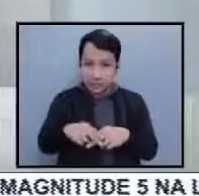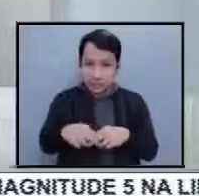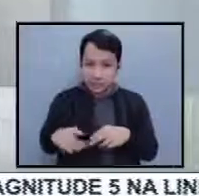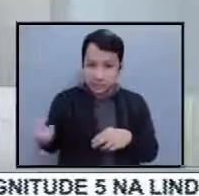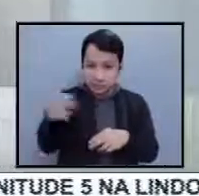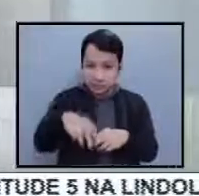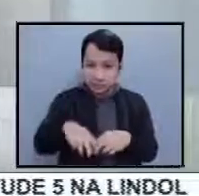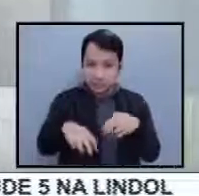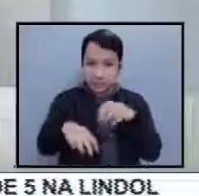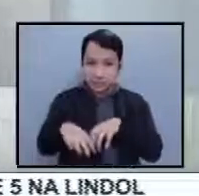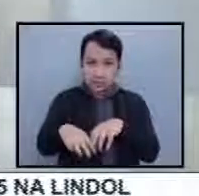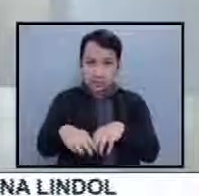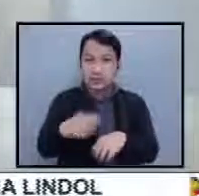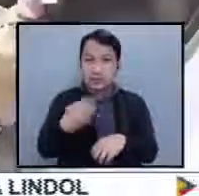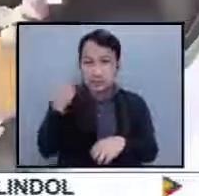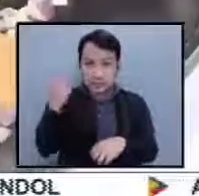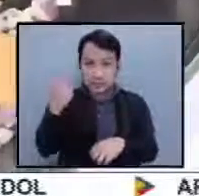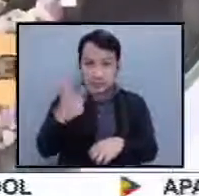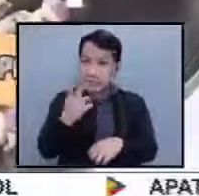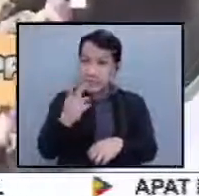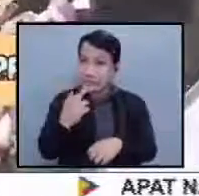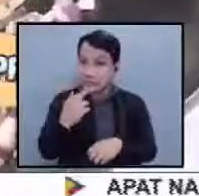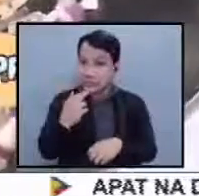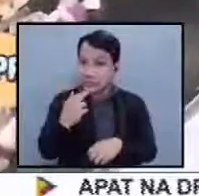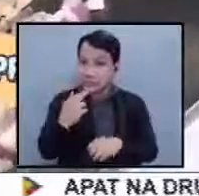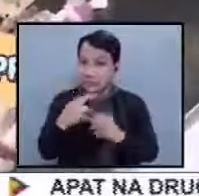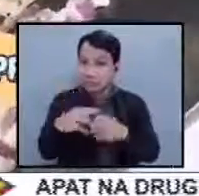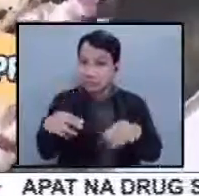and red bell peppers.